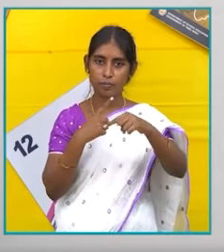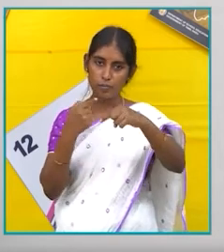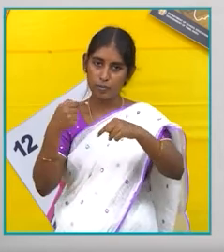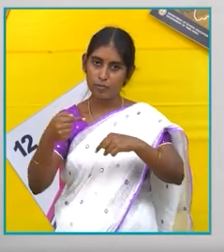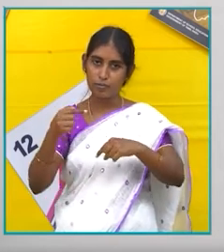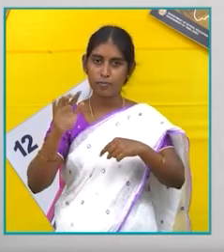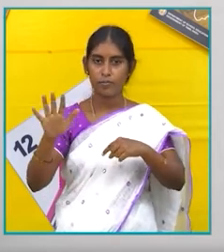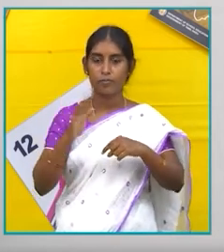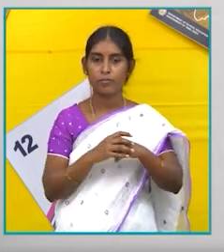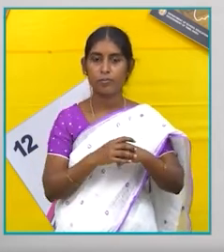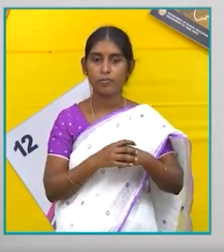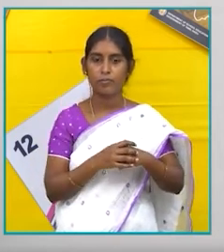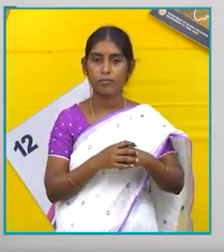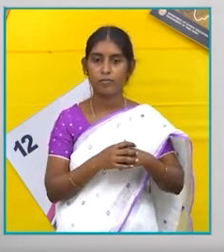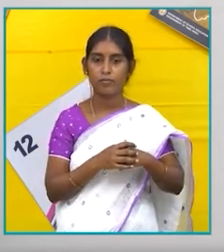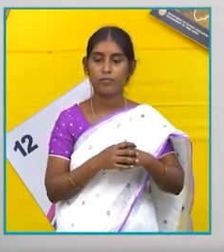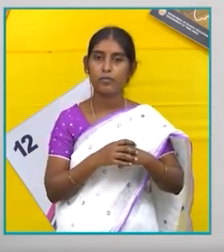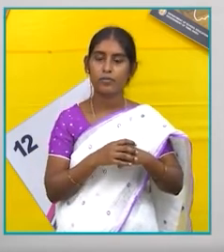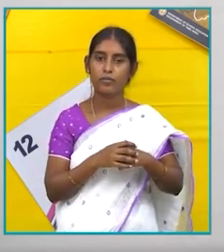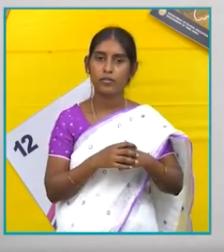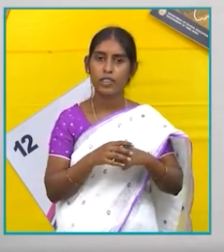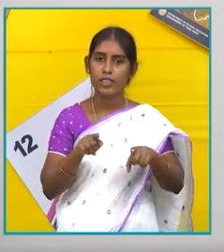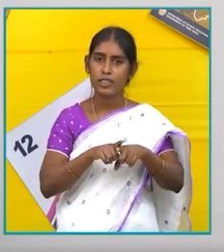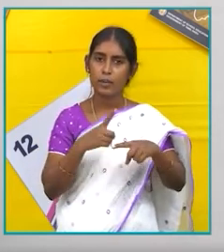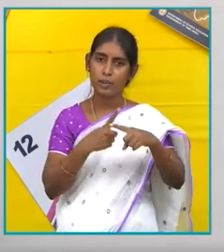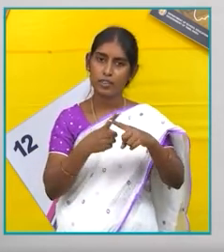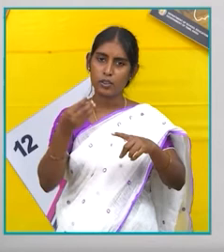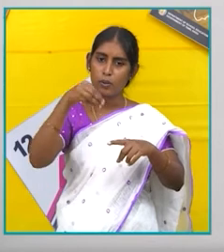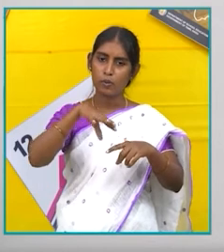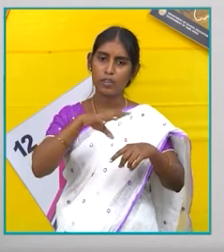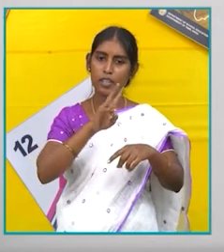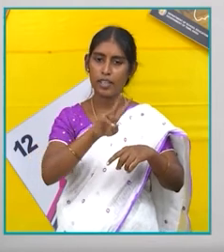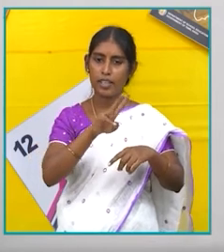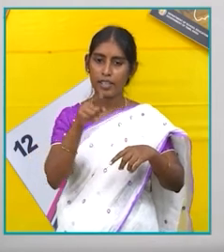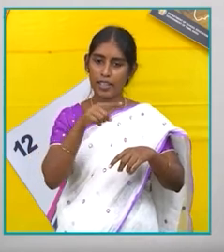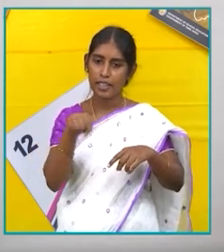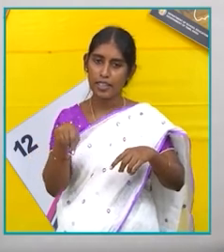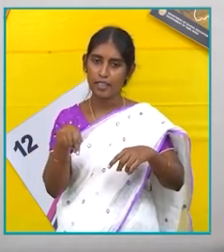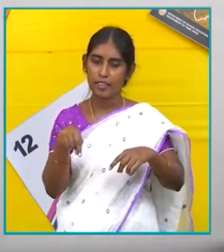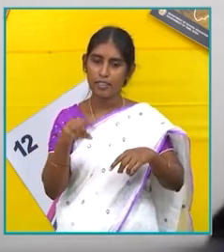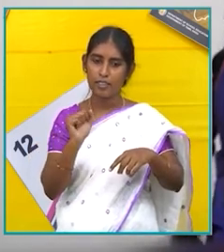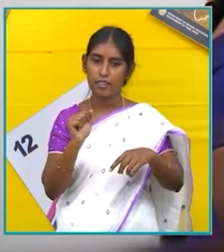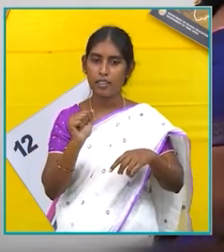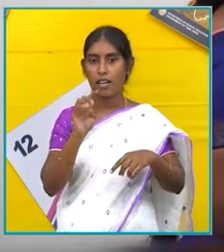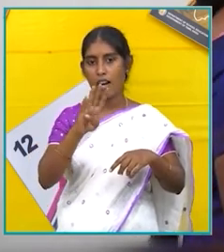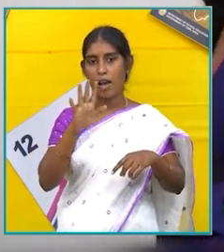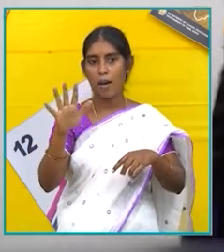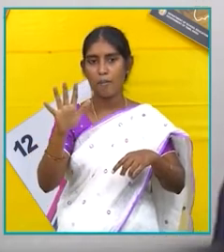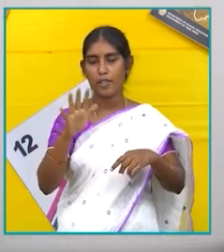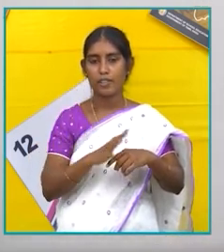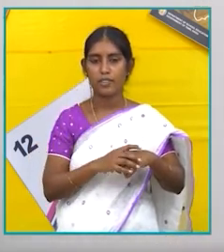மைனஸ் 5 5 டிகிரி இப்போ இதல பாருங்க 2 அப்படியே போட்டுக்கலாம் x ஓட மதிப்பு என்ன நமக்கு